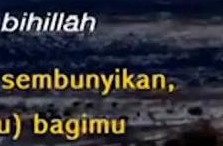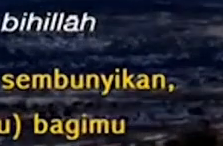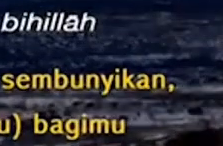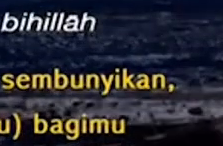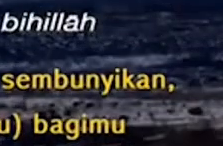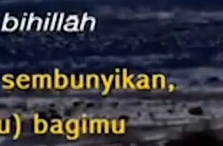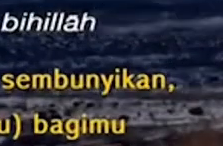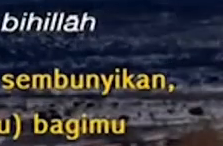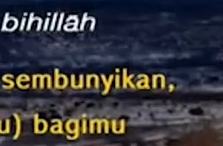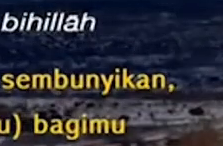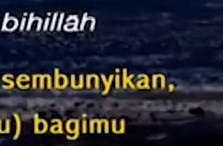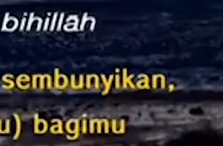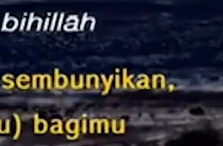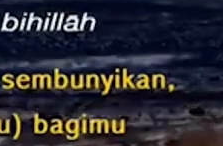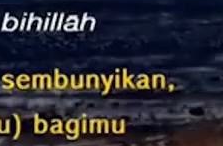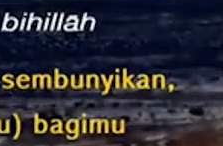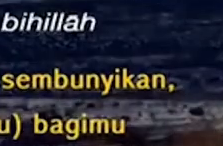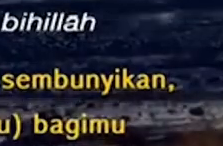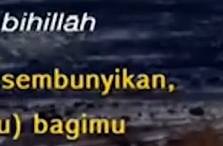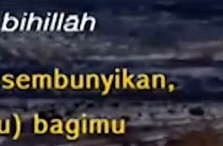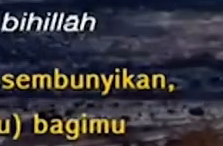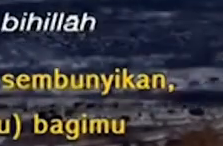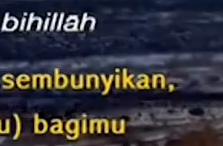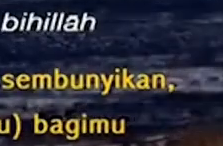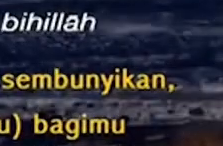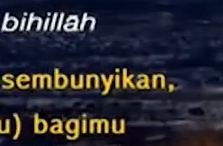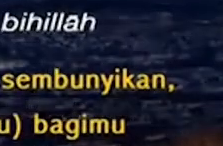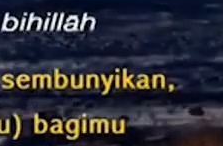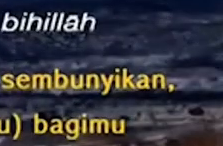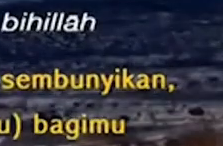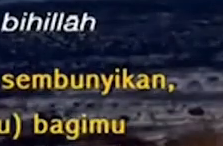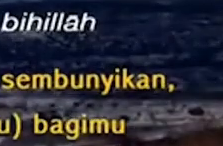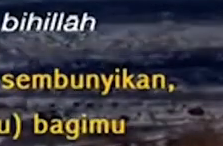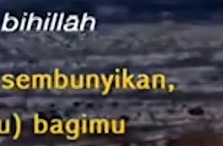cow bingyi love you